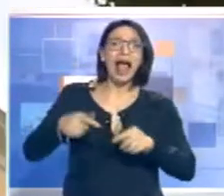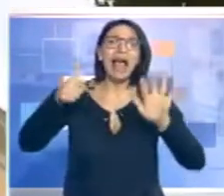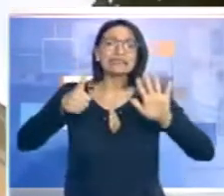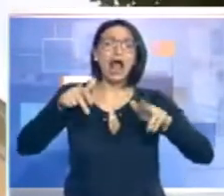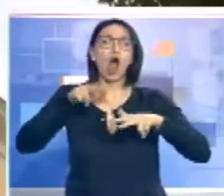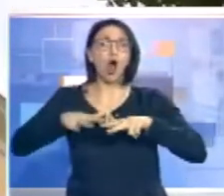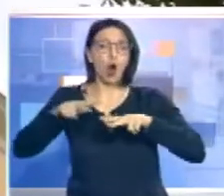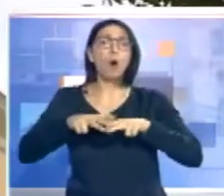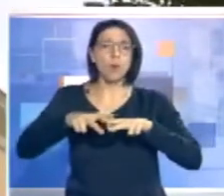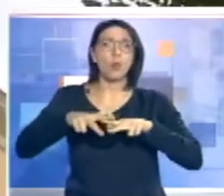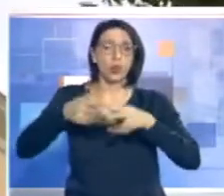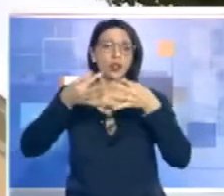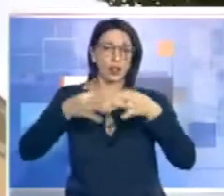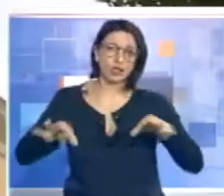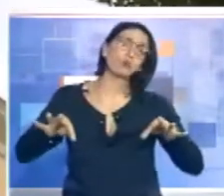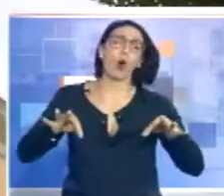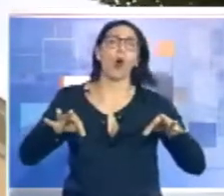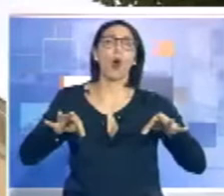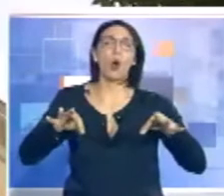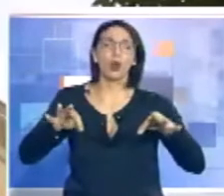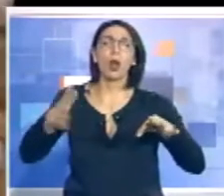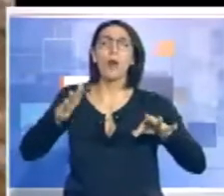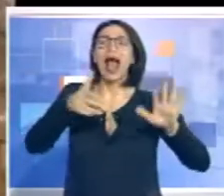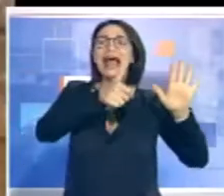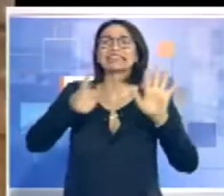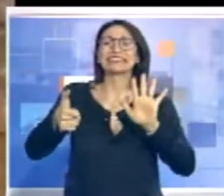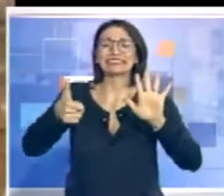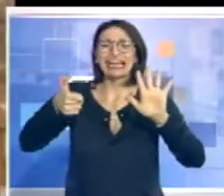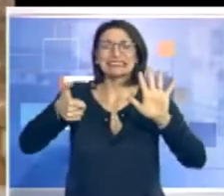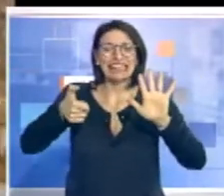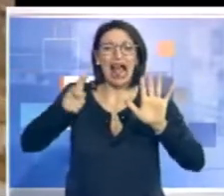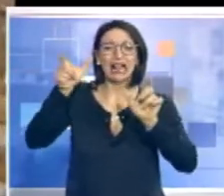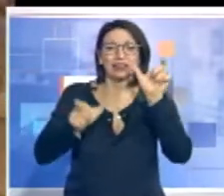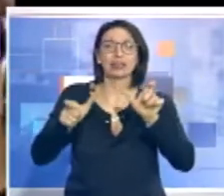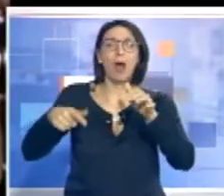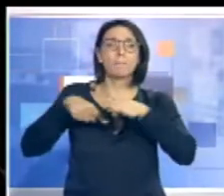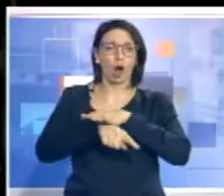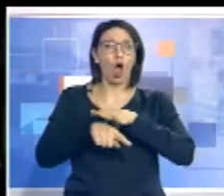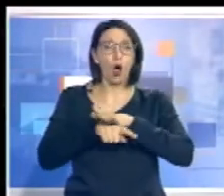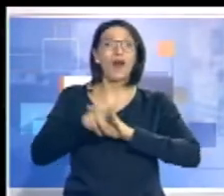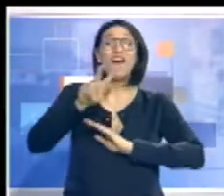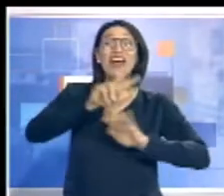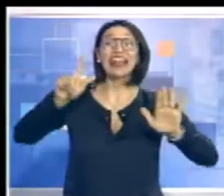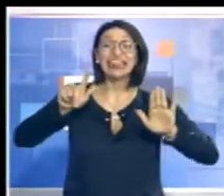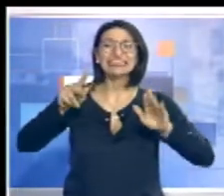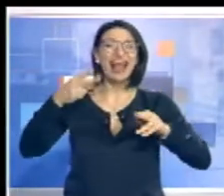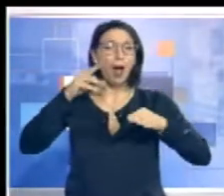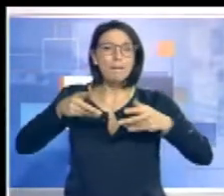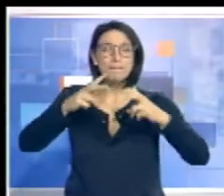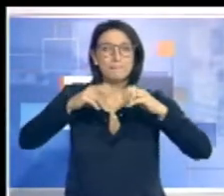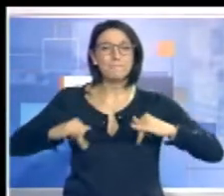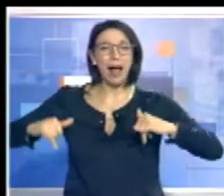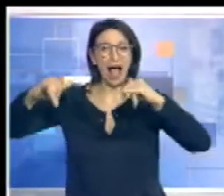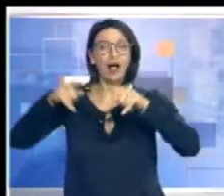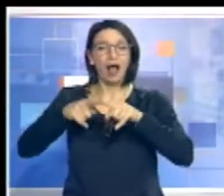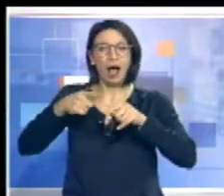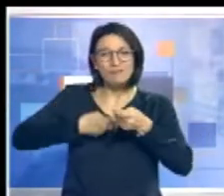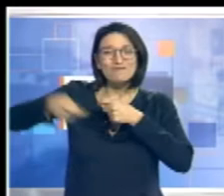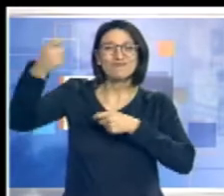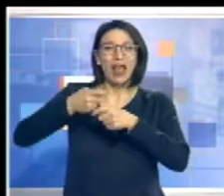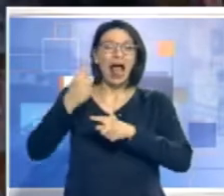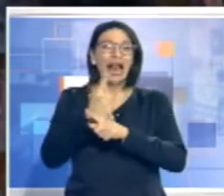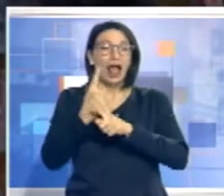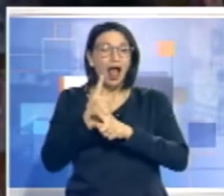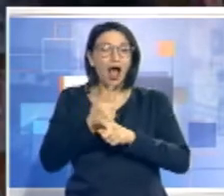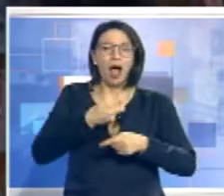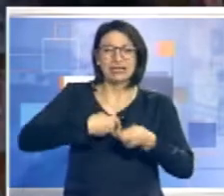comuni capaci complessivamente di accogliere una 60 di profughi. Sono 27 i bancali di materiali e generi di prima necessità, quelli